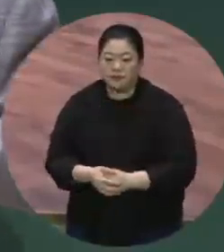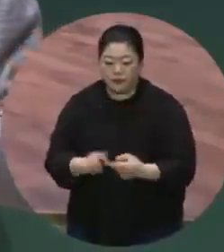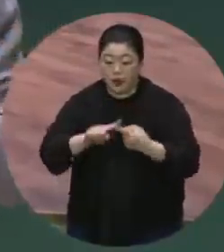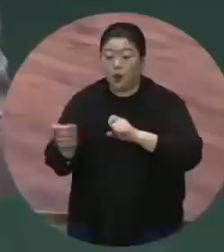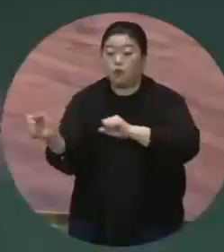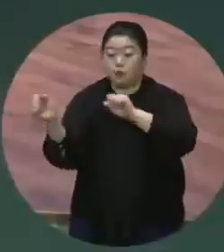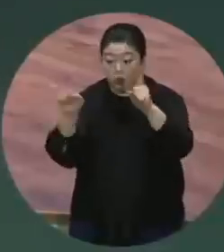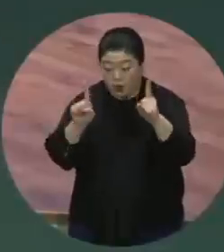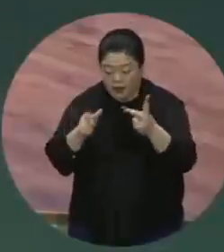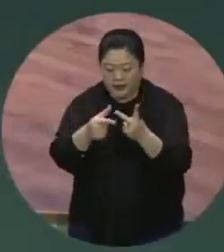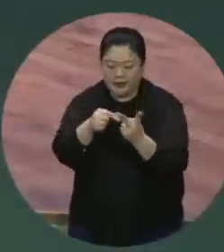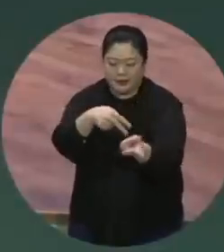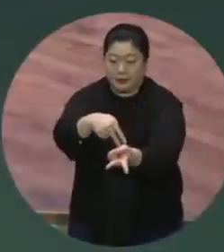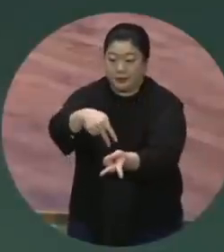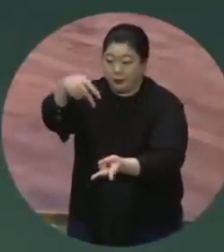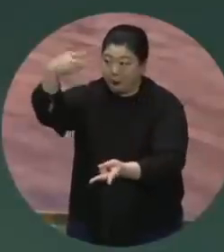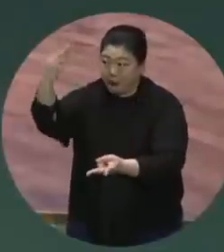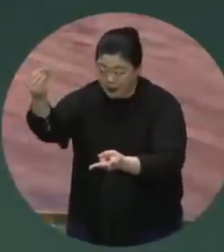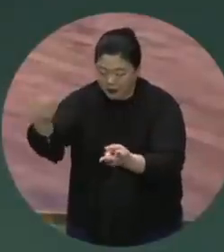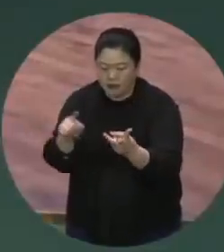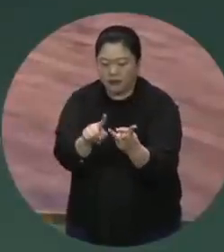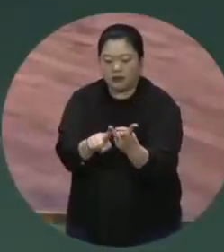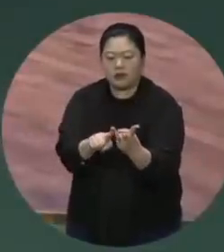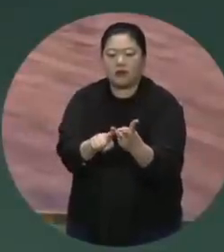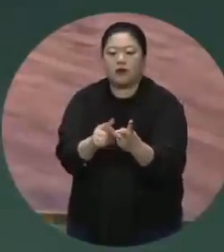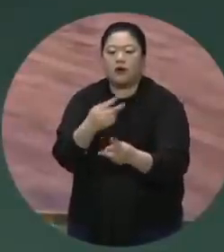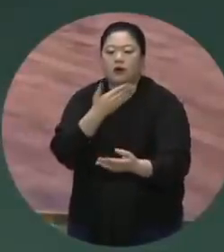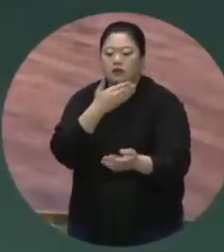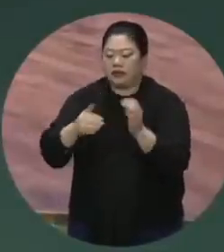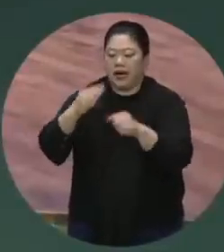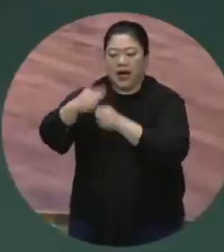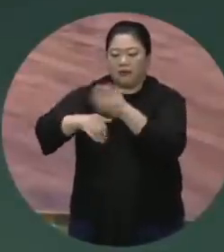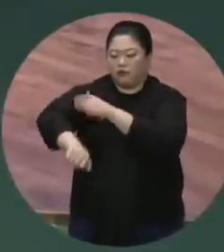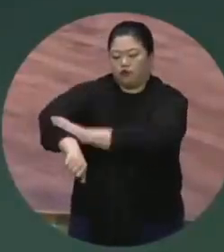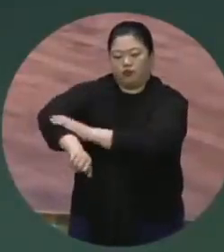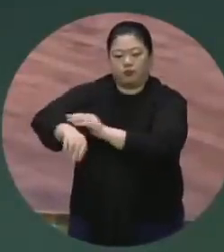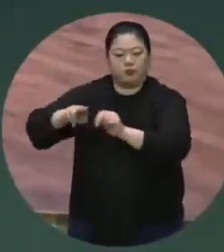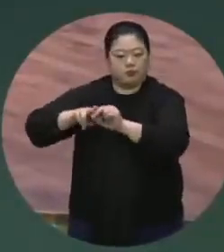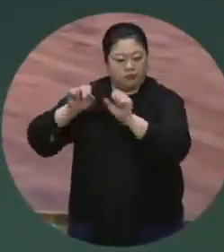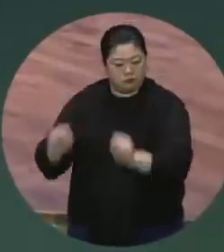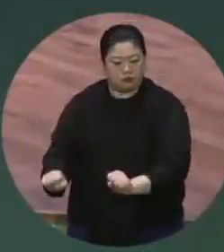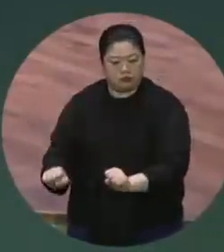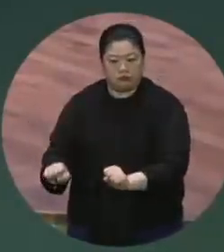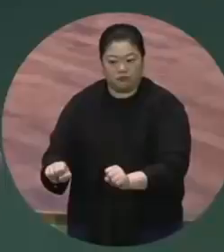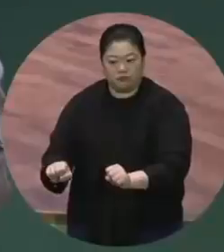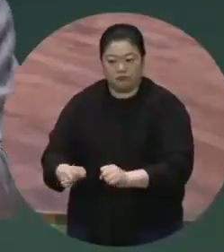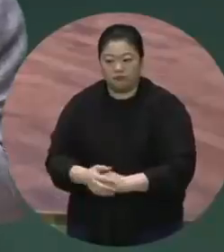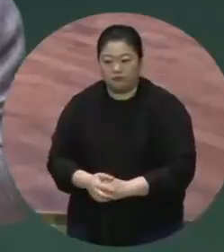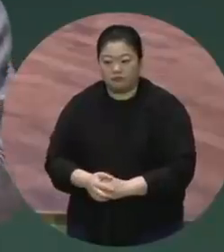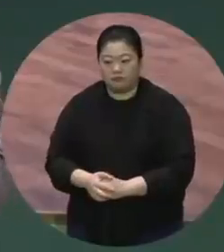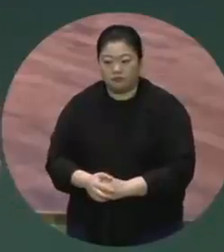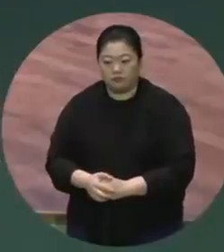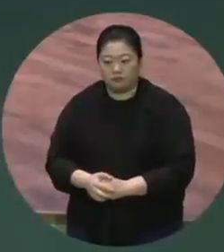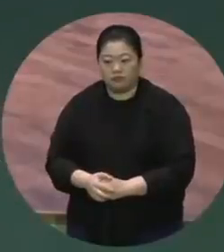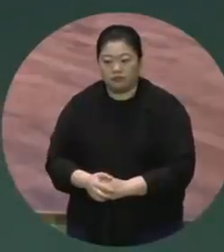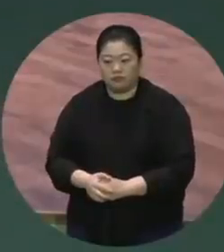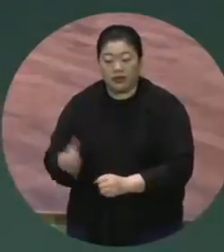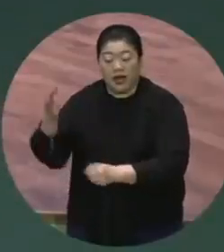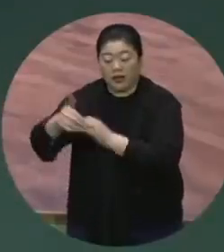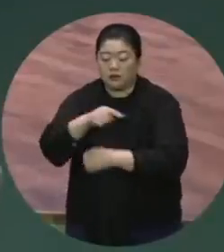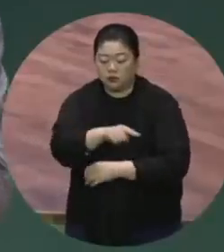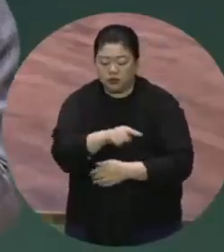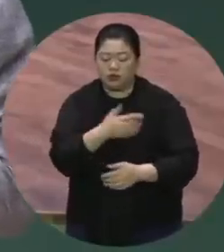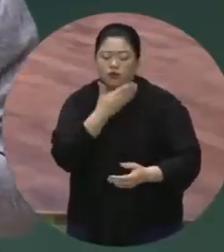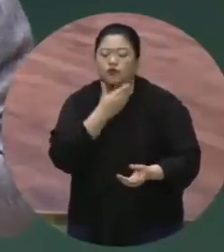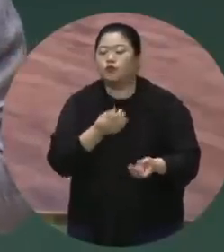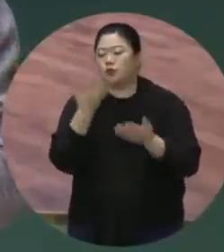부활하시고 성천하시고 보좌의 축복을 하나님이 예수 그리스도에게 주셨다. 보좌의 축복.